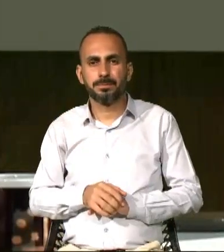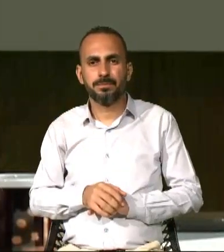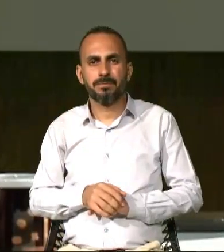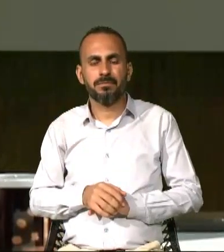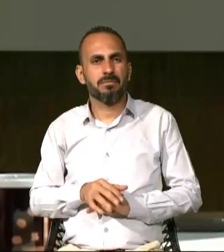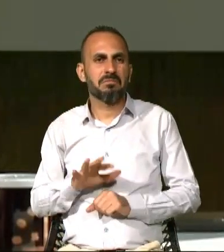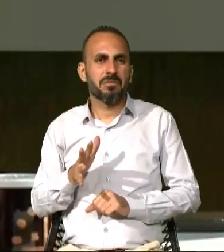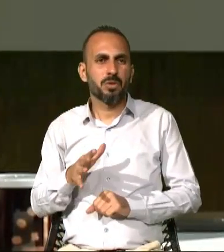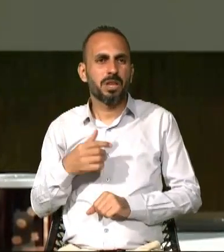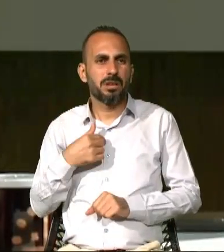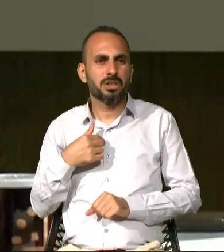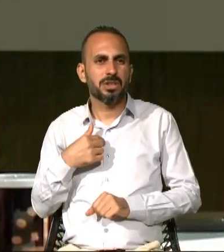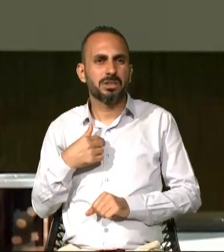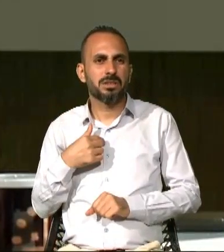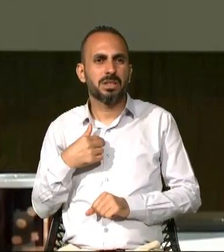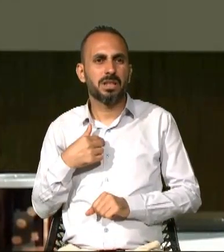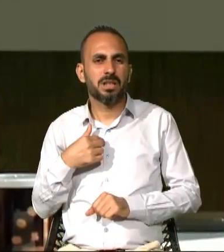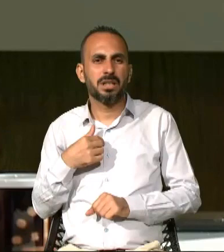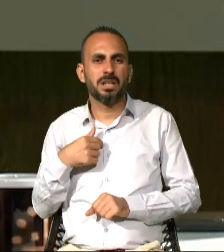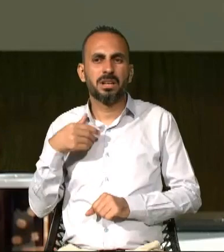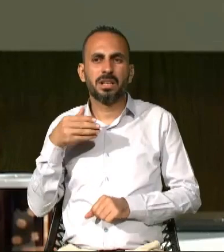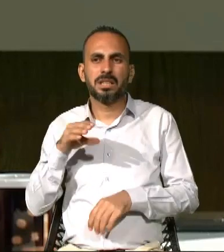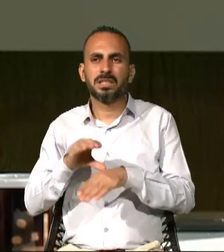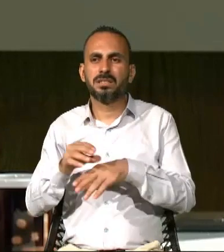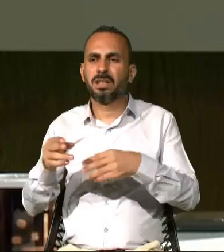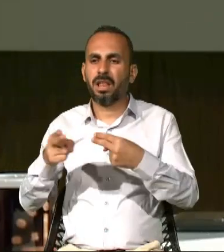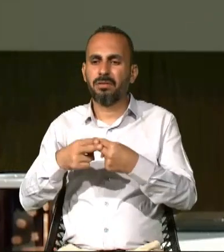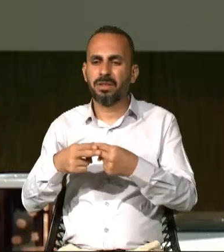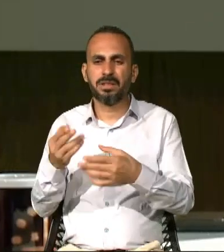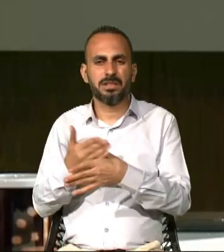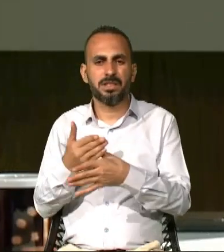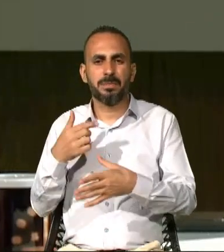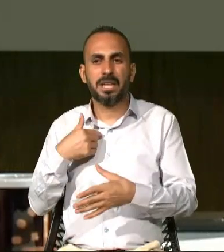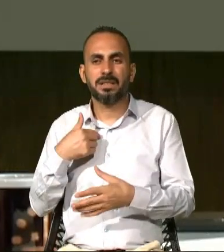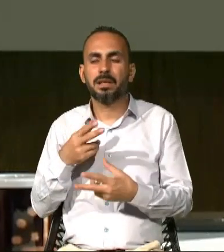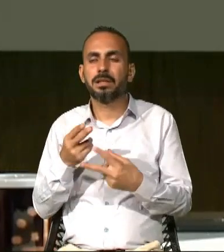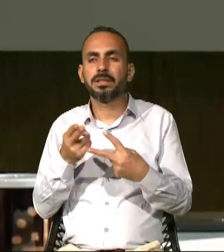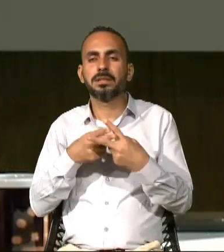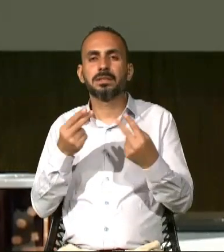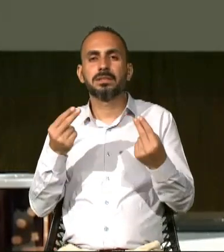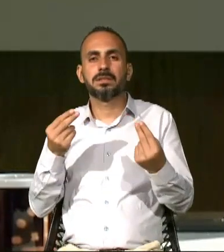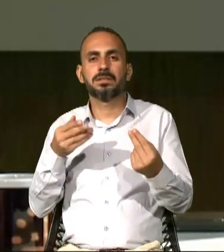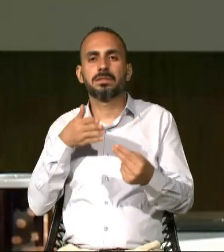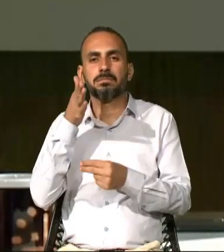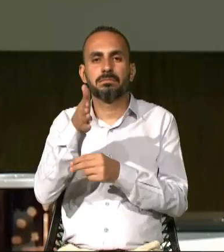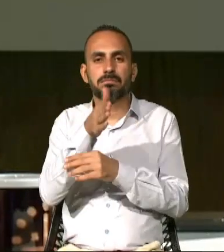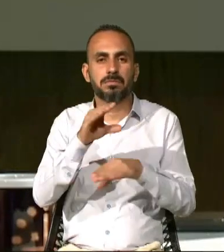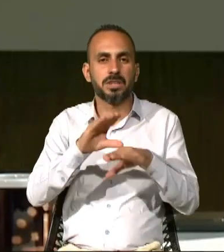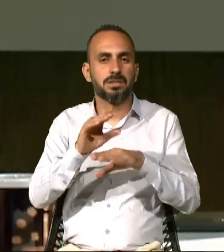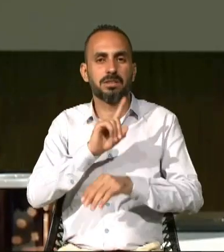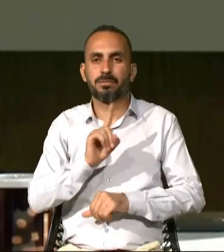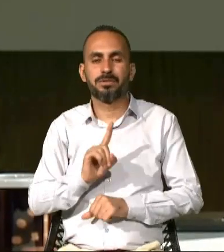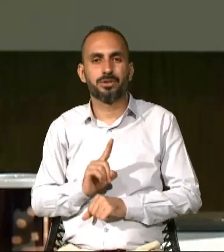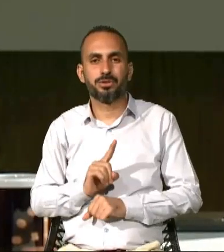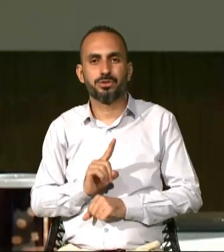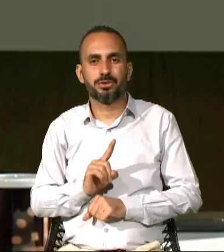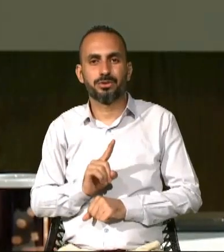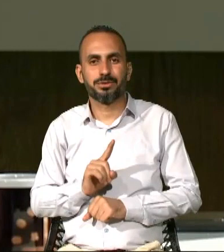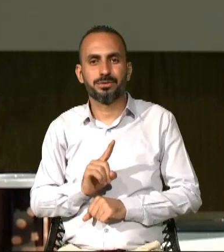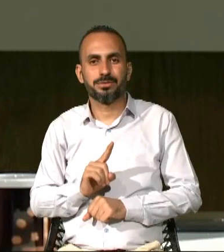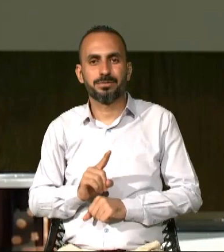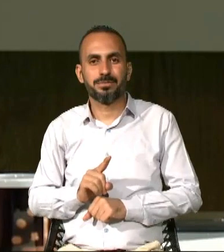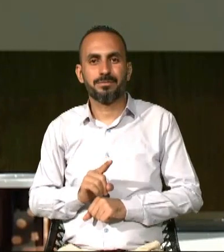بنروح كنيسه، شايف ان عندنا فرص واحنا بنتحرك في المواصلات وفي كل مكان للناس اللي حوالينا اللي خايفه ان نوصل